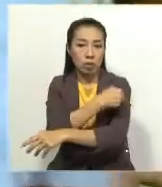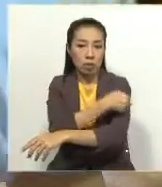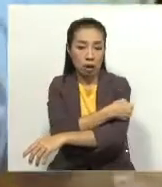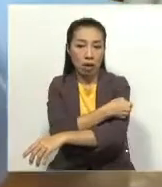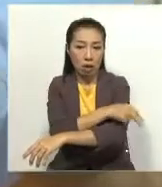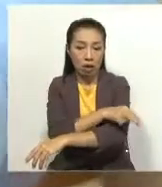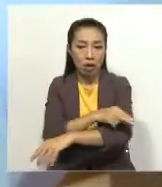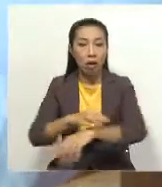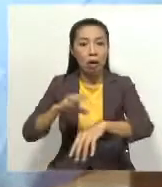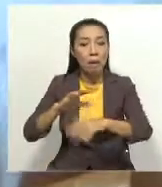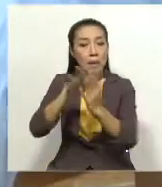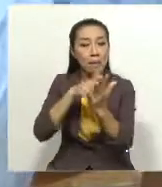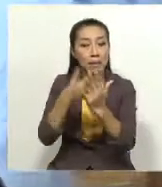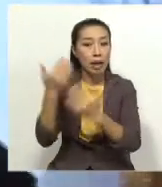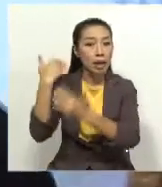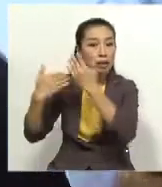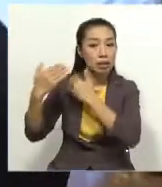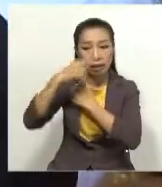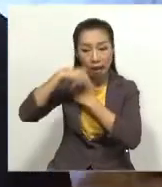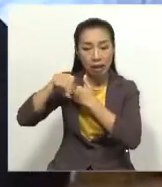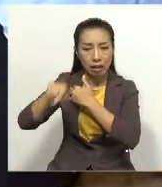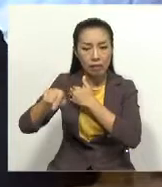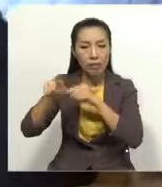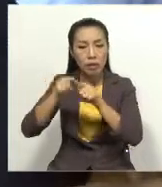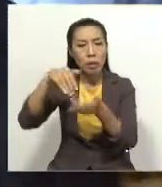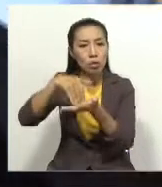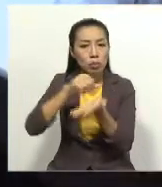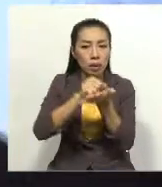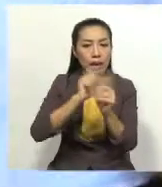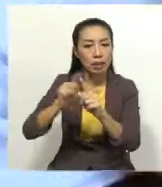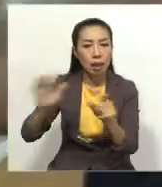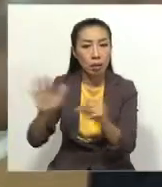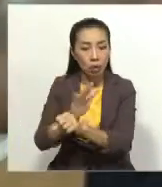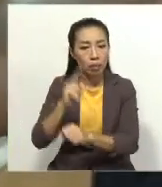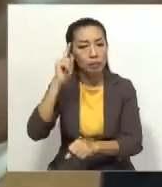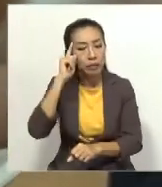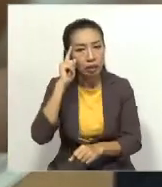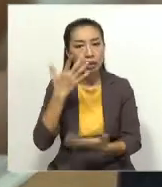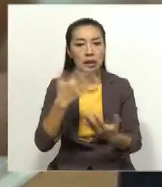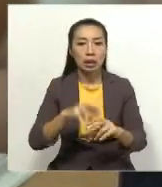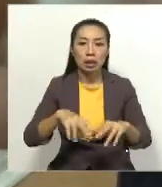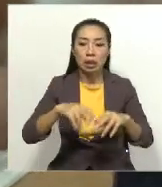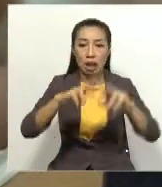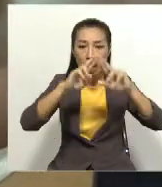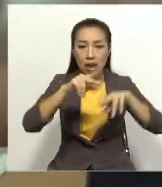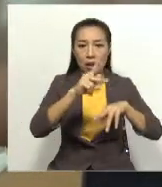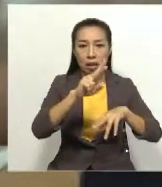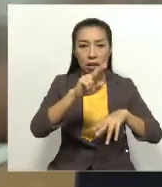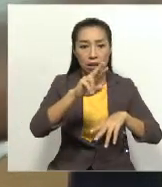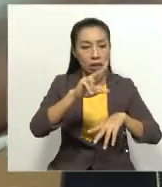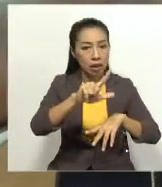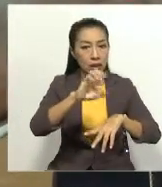าเป็นศูนย์การแพทย์ครบวงจรบริการคลินิกแพทย์แผนไทยเพื่อส่งเสริมสุขภาพรักษาและฟื้